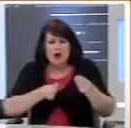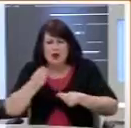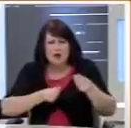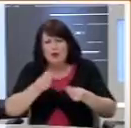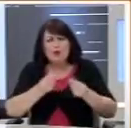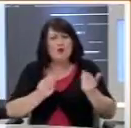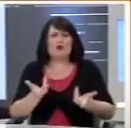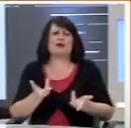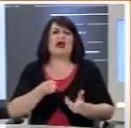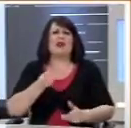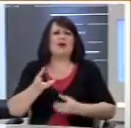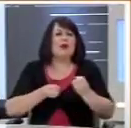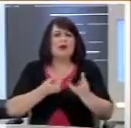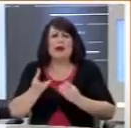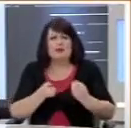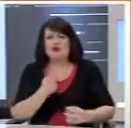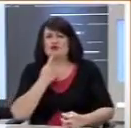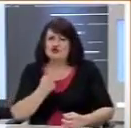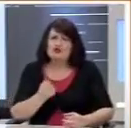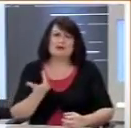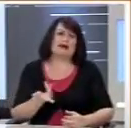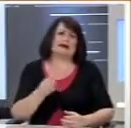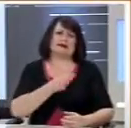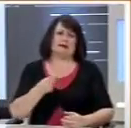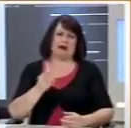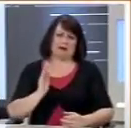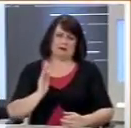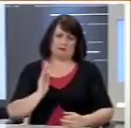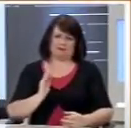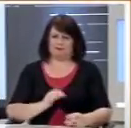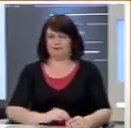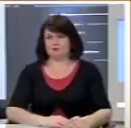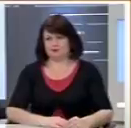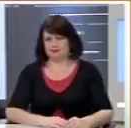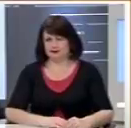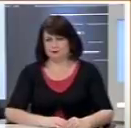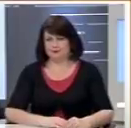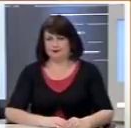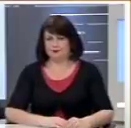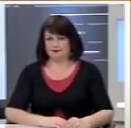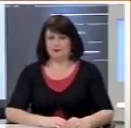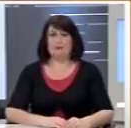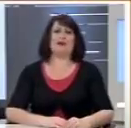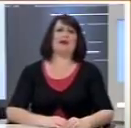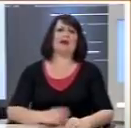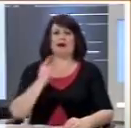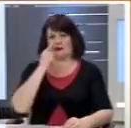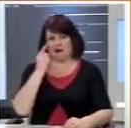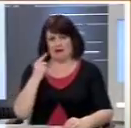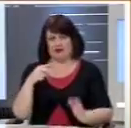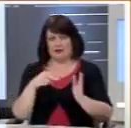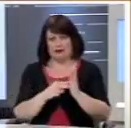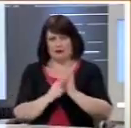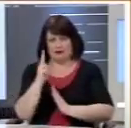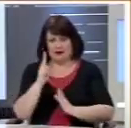αλγοριθμοποίηση που σας έχουμε ήδη εξηγήσει. Άρα σε σχέση με τον Νοέμβριο του